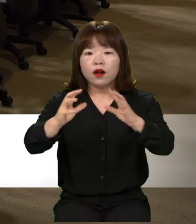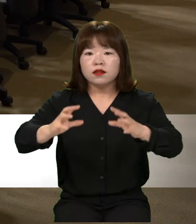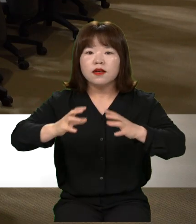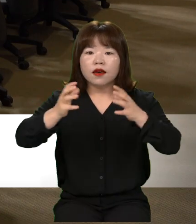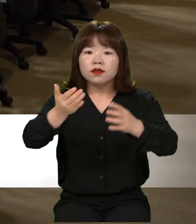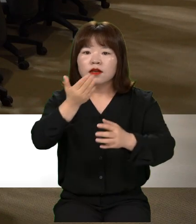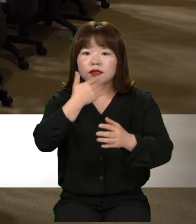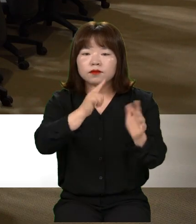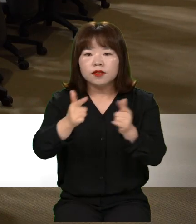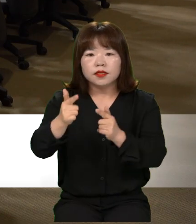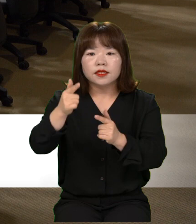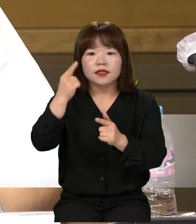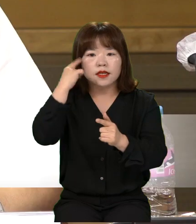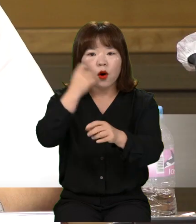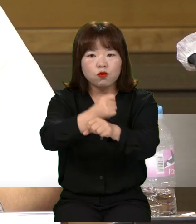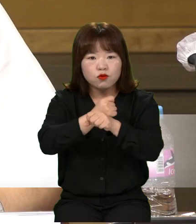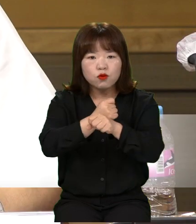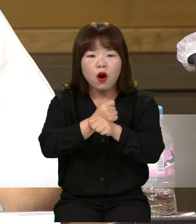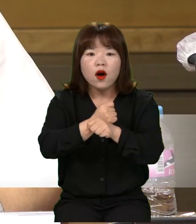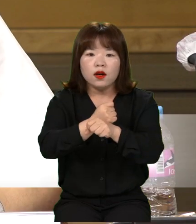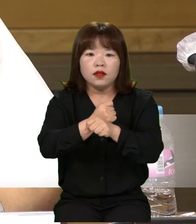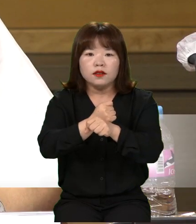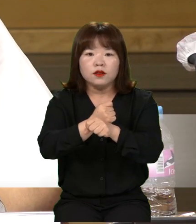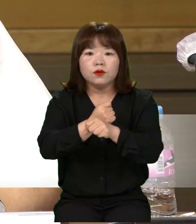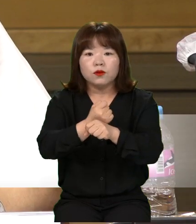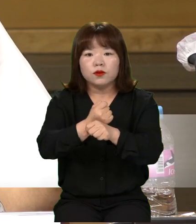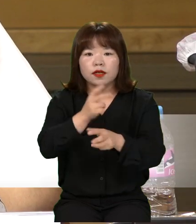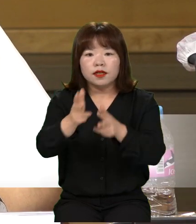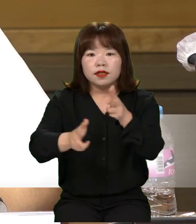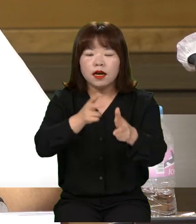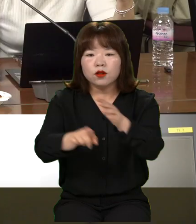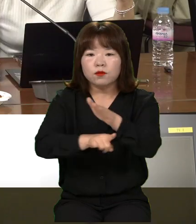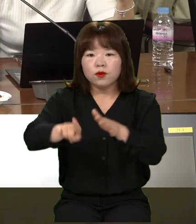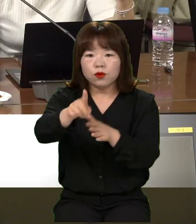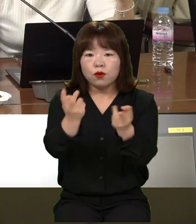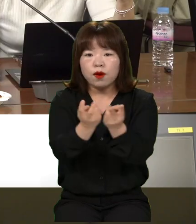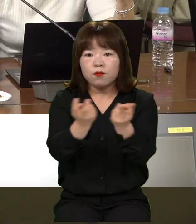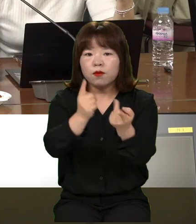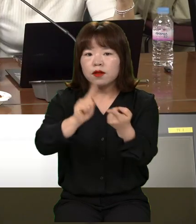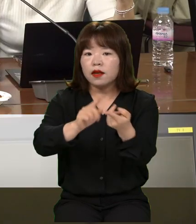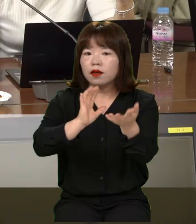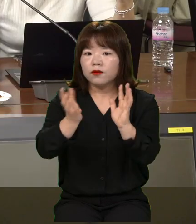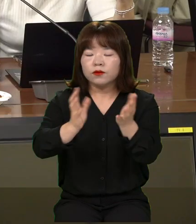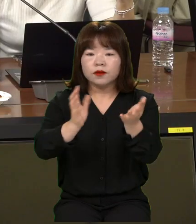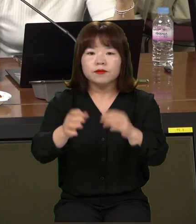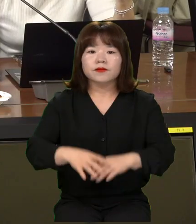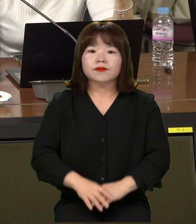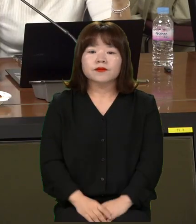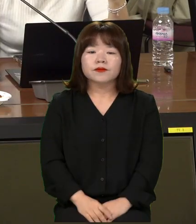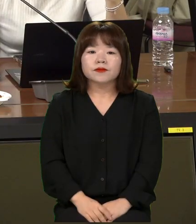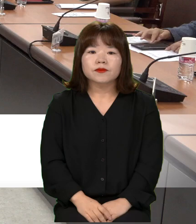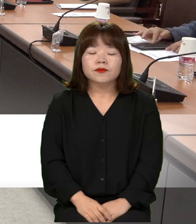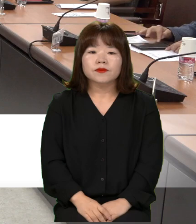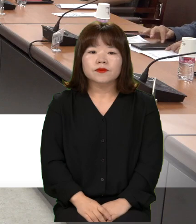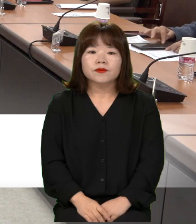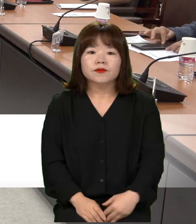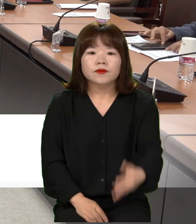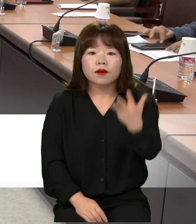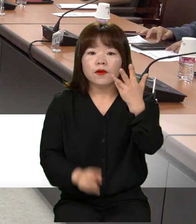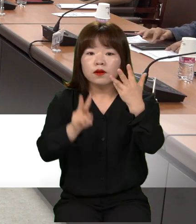대표하는 세계적인 음식 개발과 푸드테크 기반 외식산업 선도 방안 등에 대해 논의했습니다